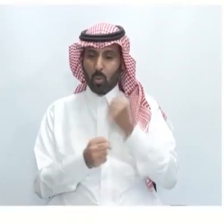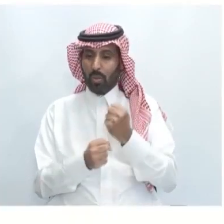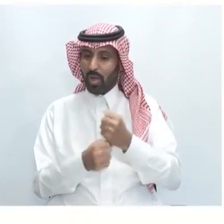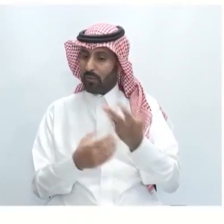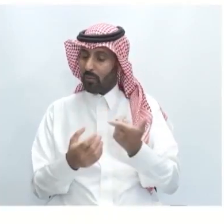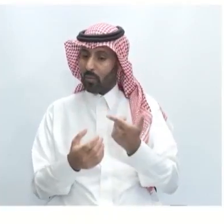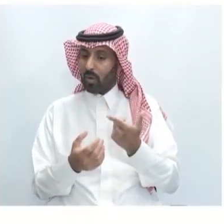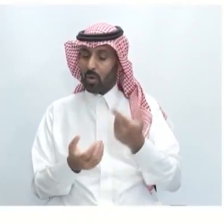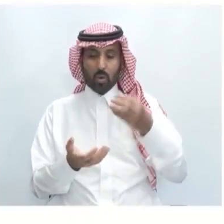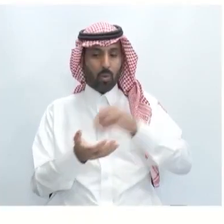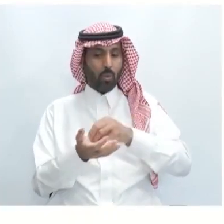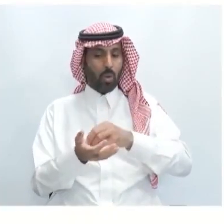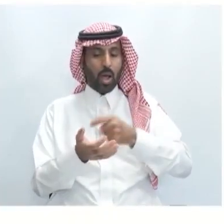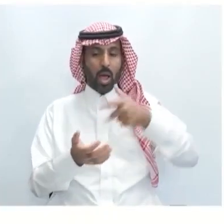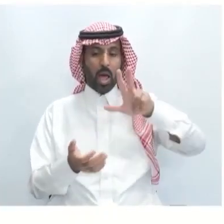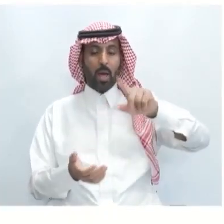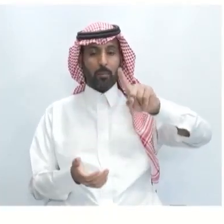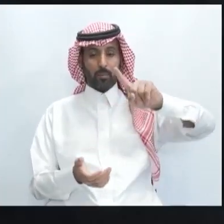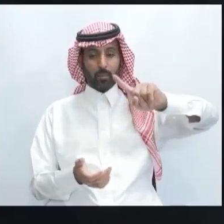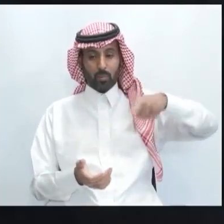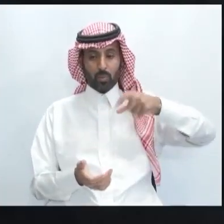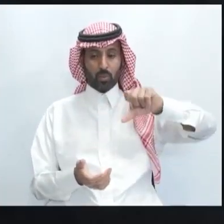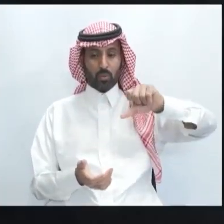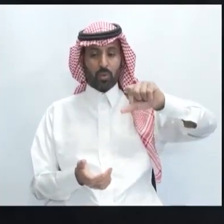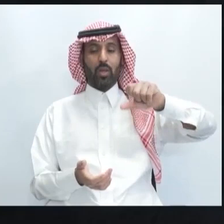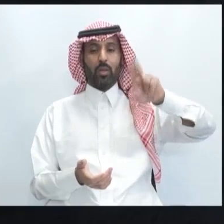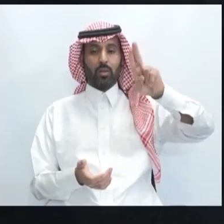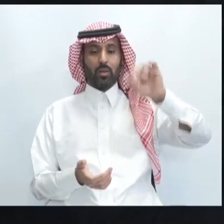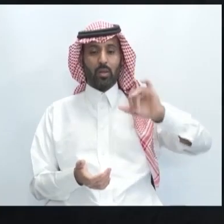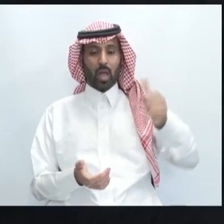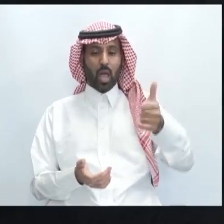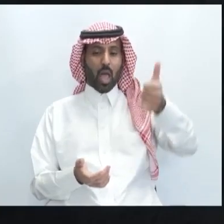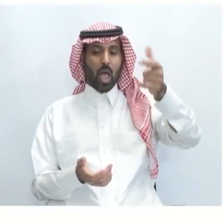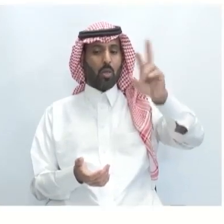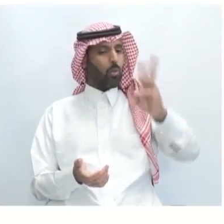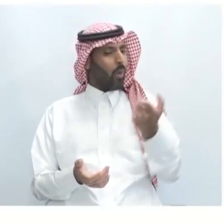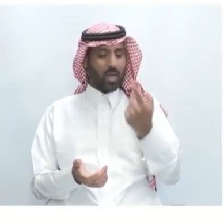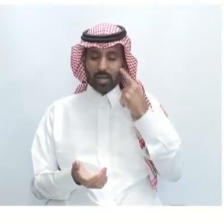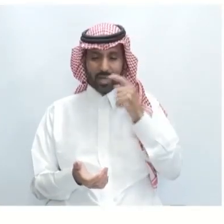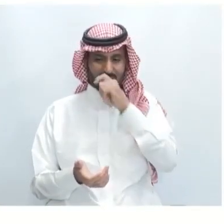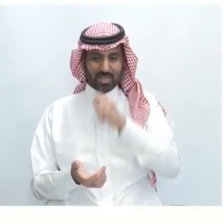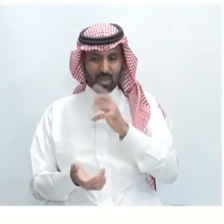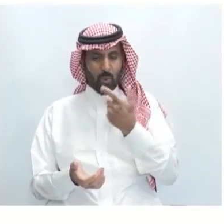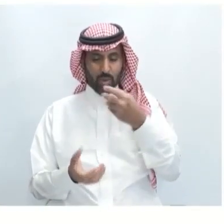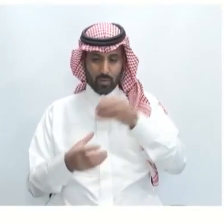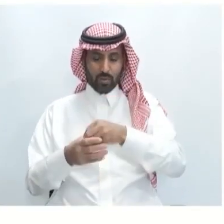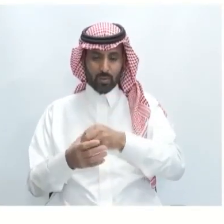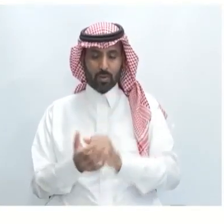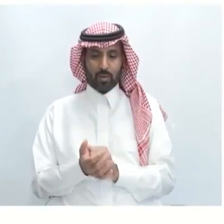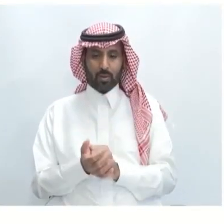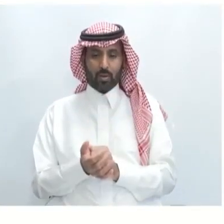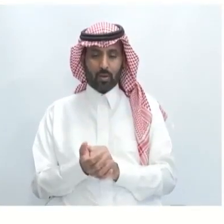اين توجد البروتينات اين توجد البروتينات اين موقعها الان انظر لهذه الصوره ماذا